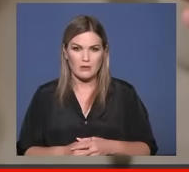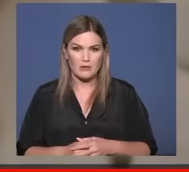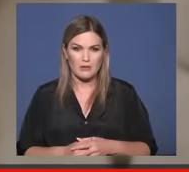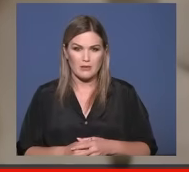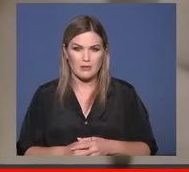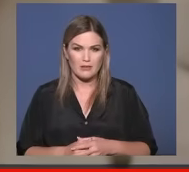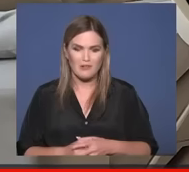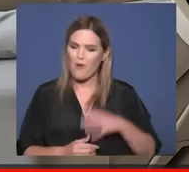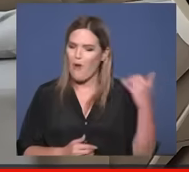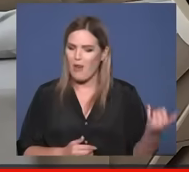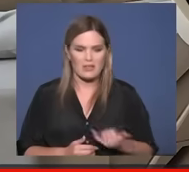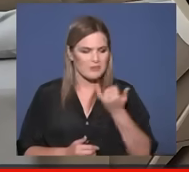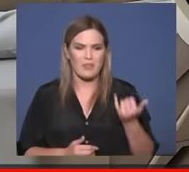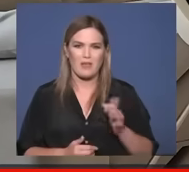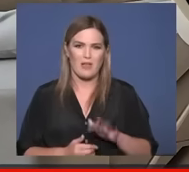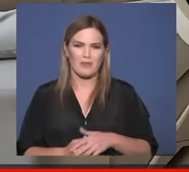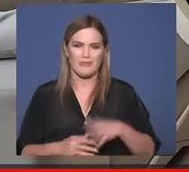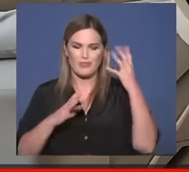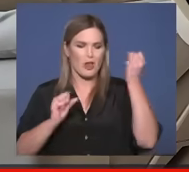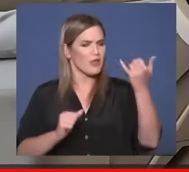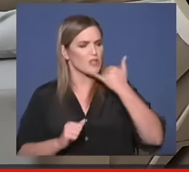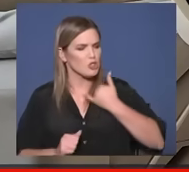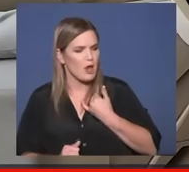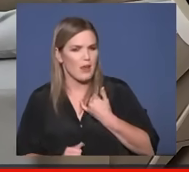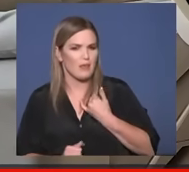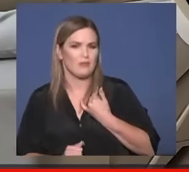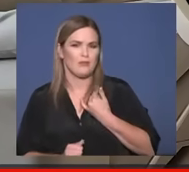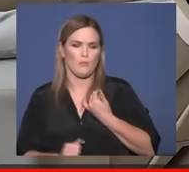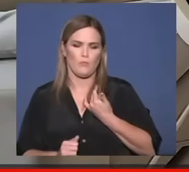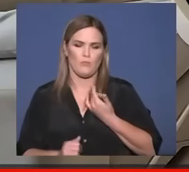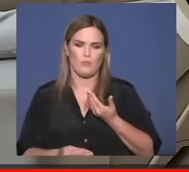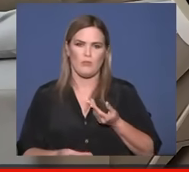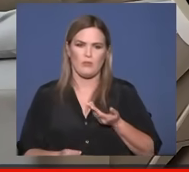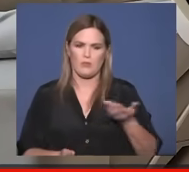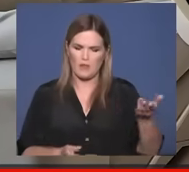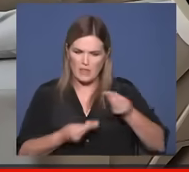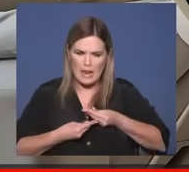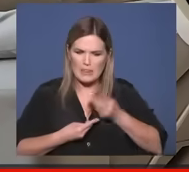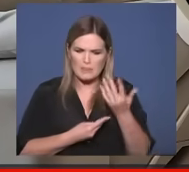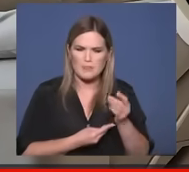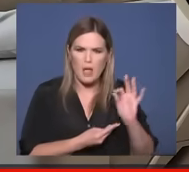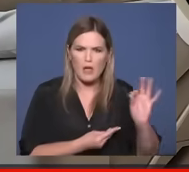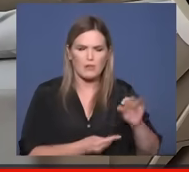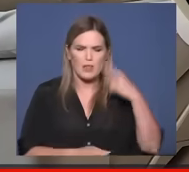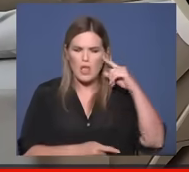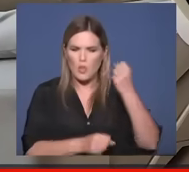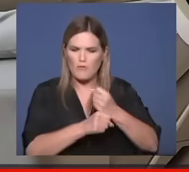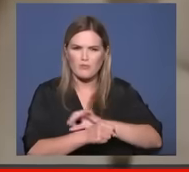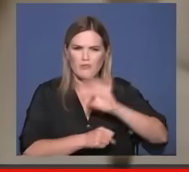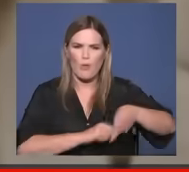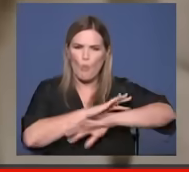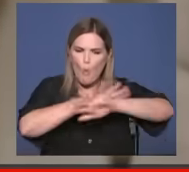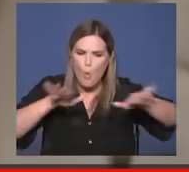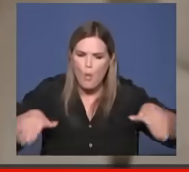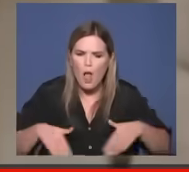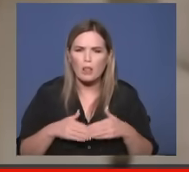כל הזמן זה ככה. השגריר התקשר אליי ונתן לי את הטלפון, ותדע לך שאנחנו עובדים בשבילך, וכולנו, הוא אמר לי,